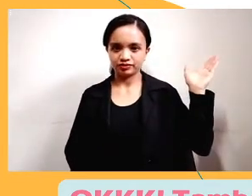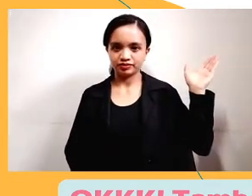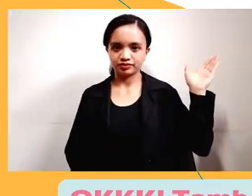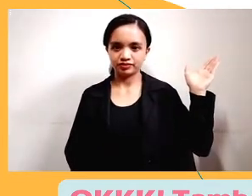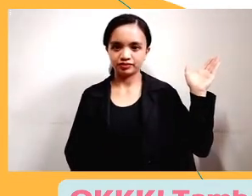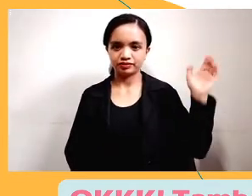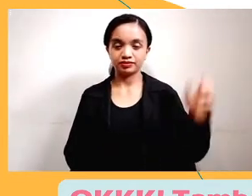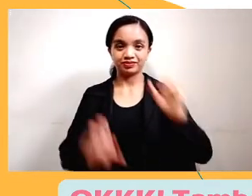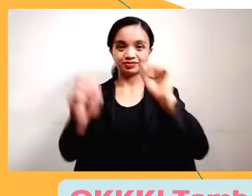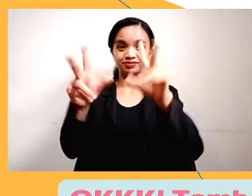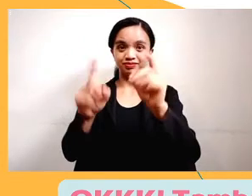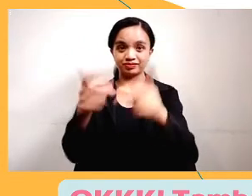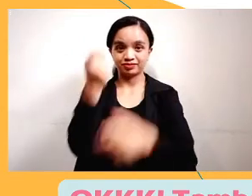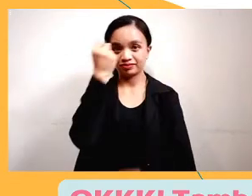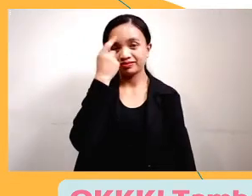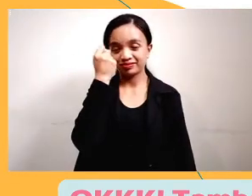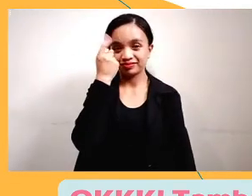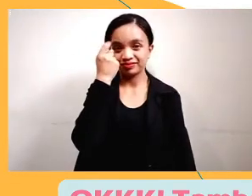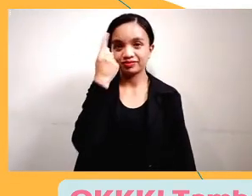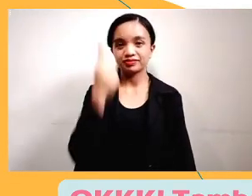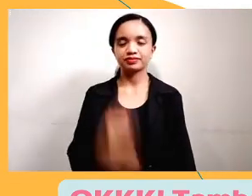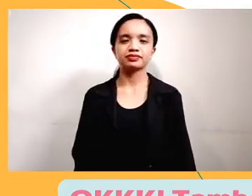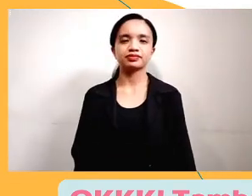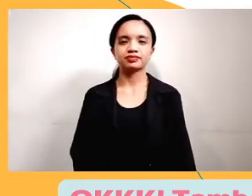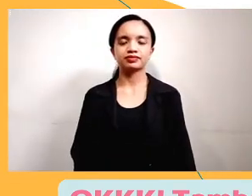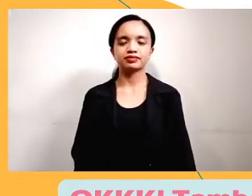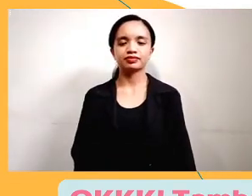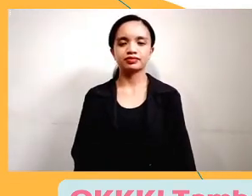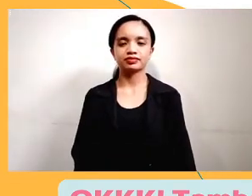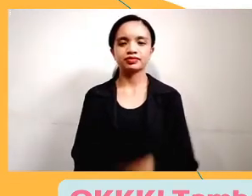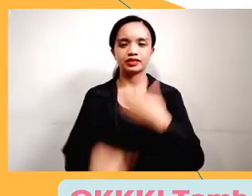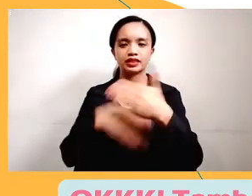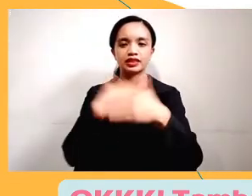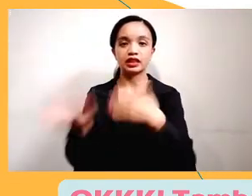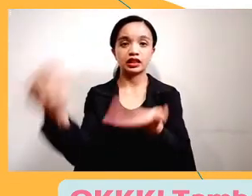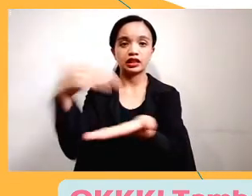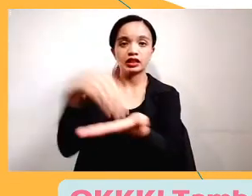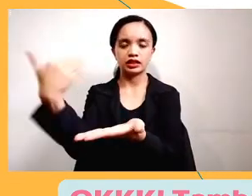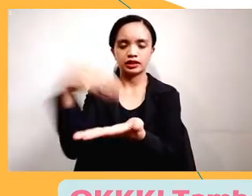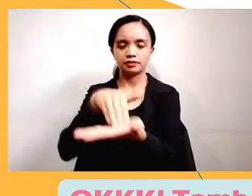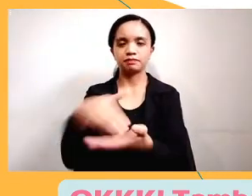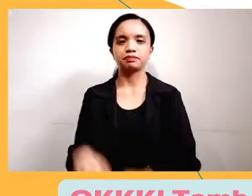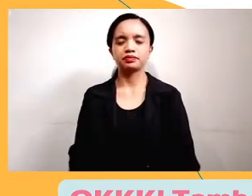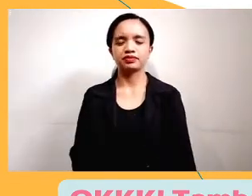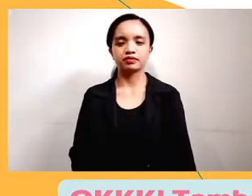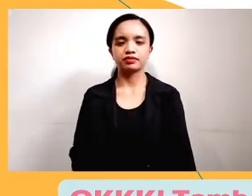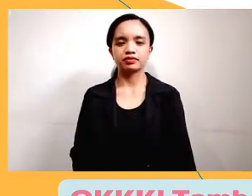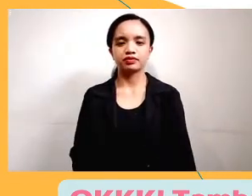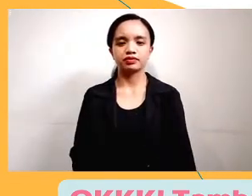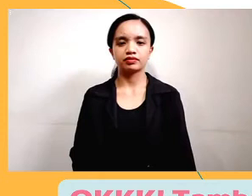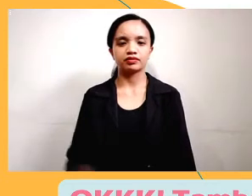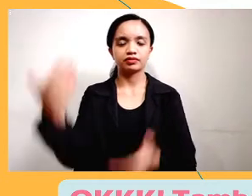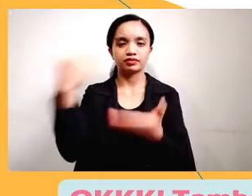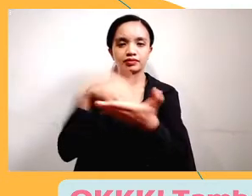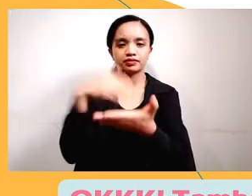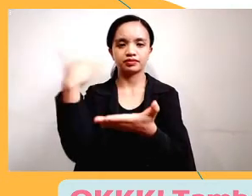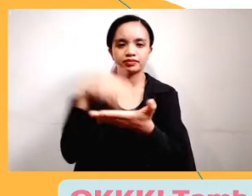Okay? Nakuha ba yun? Ha? Saba. Subukan natin ulit. Harap ako dito para mas makita